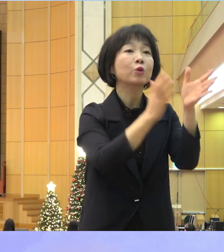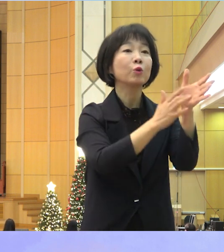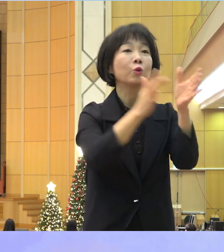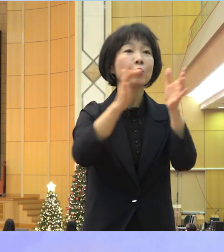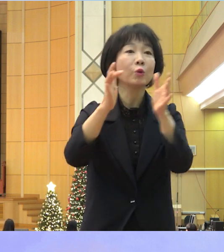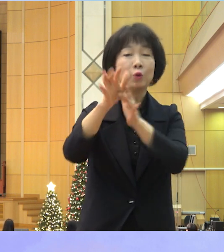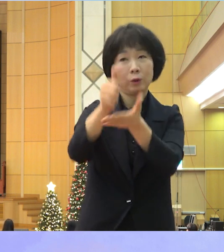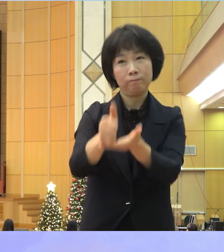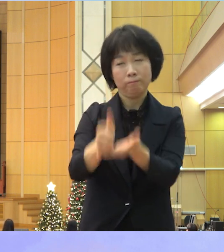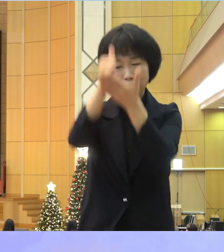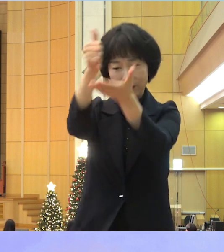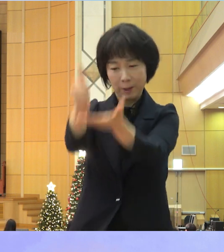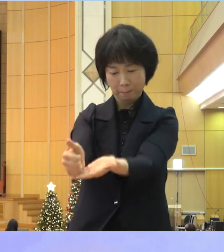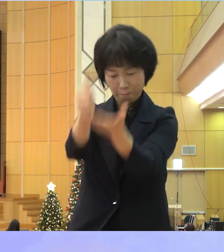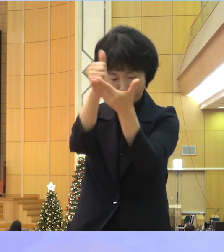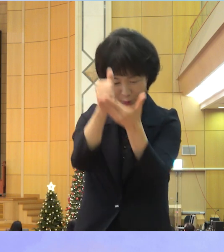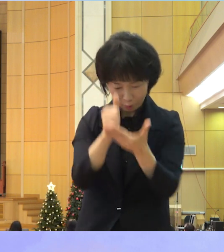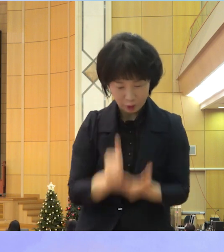내 주 예수